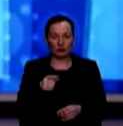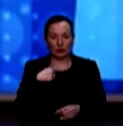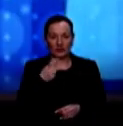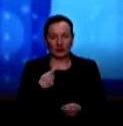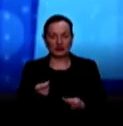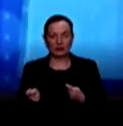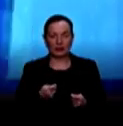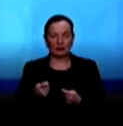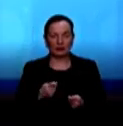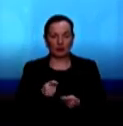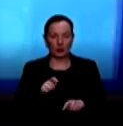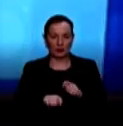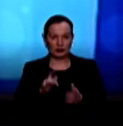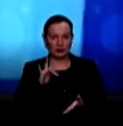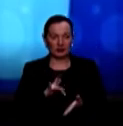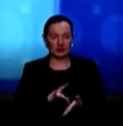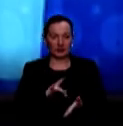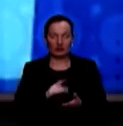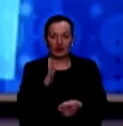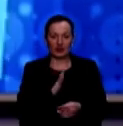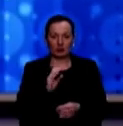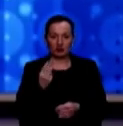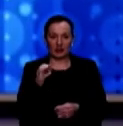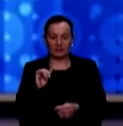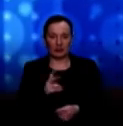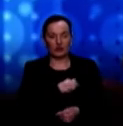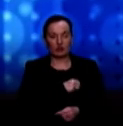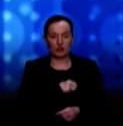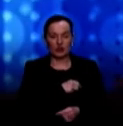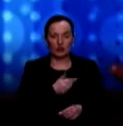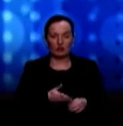Бюро економічних та соціальних досліджень Вадимом Штепаном та депутатом